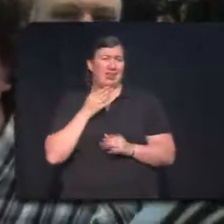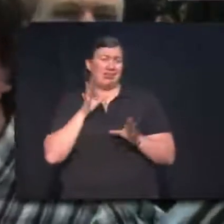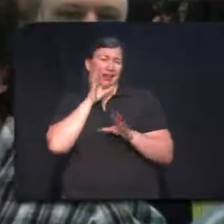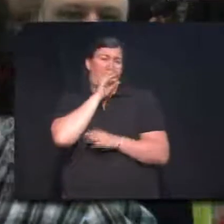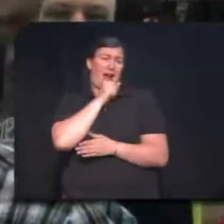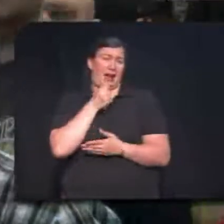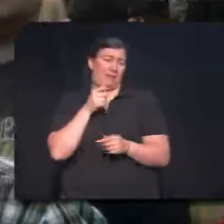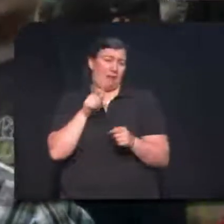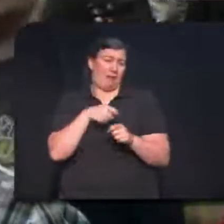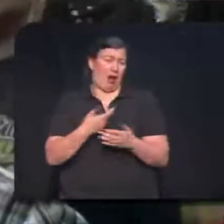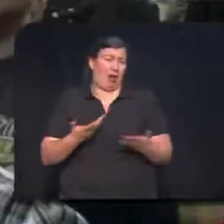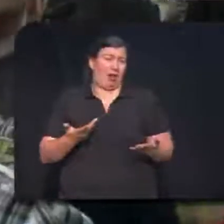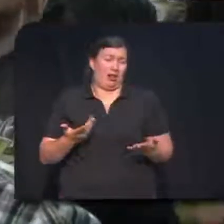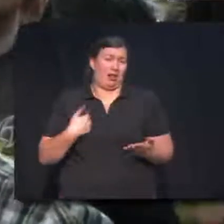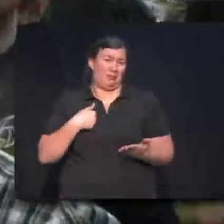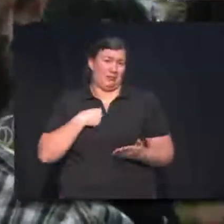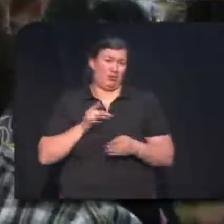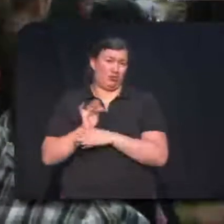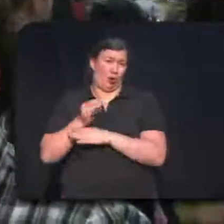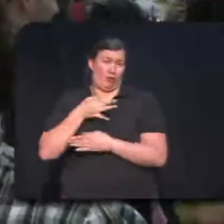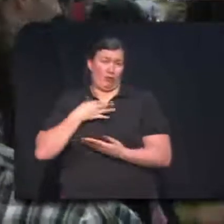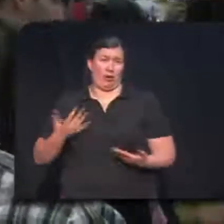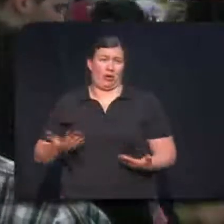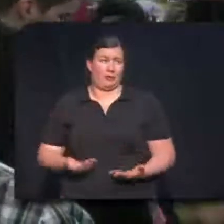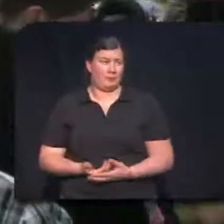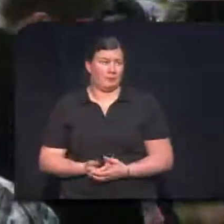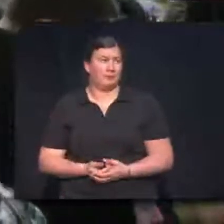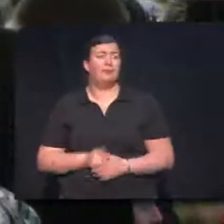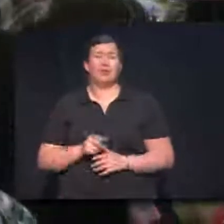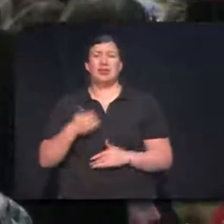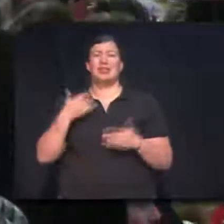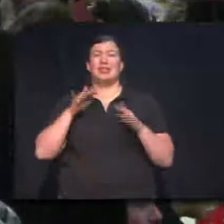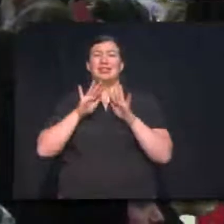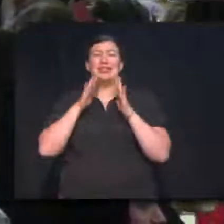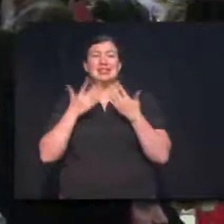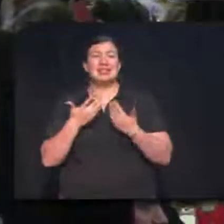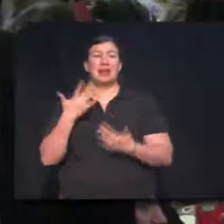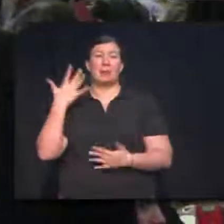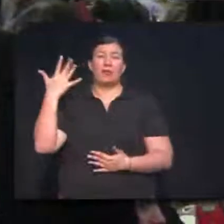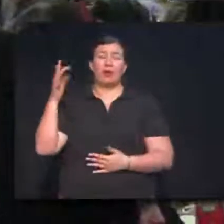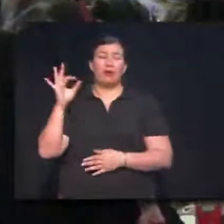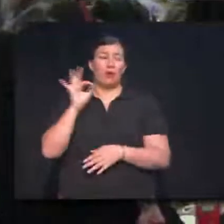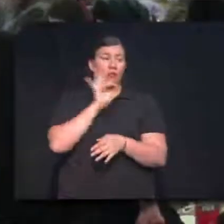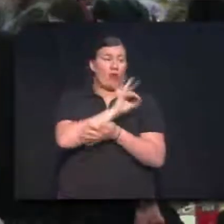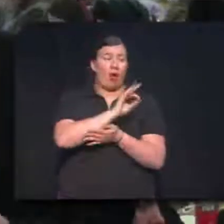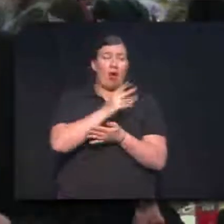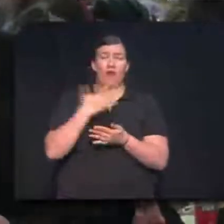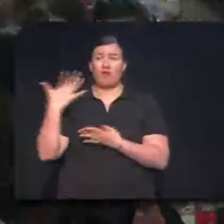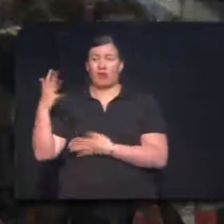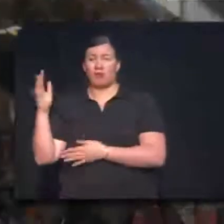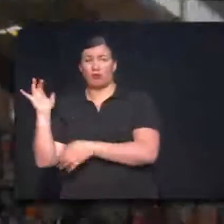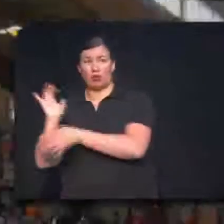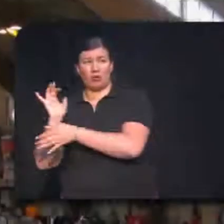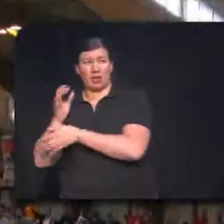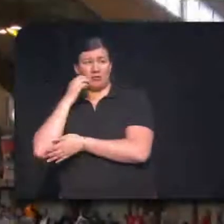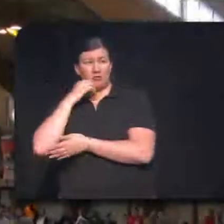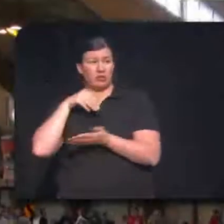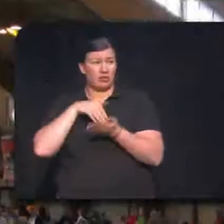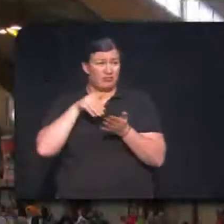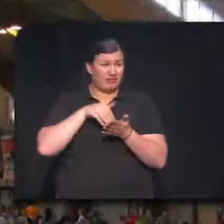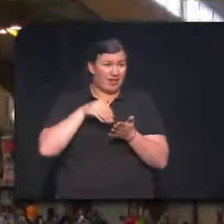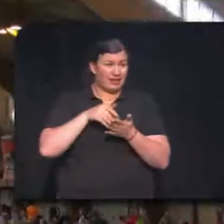so jetzt die Frage an die Versammlung wir haben fünf pro fünf contra gehört möchtet ihr die Debatte weiterführen oder an dieser Stelle beenden